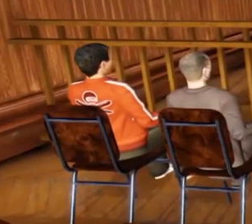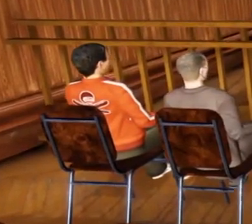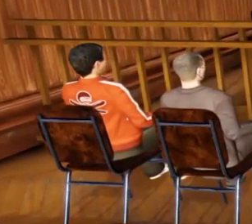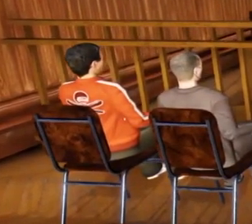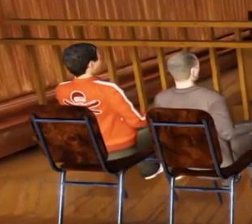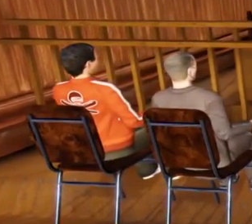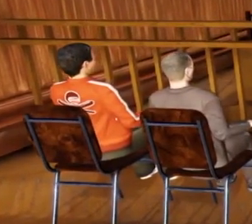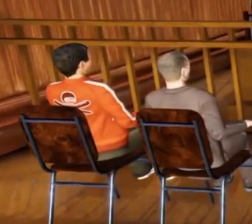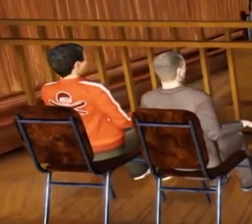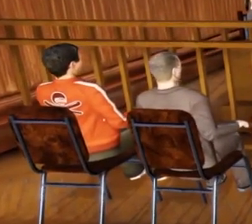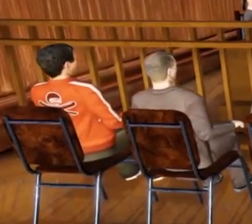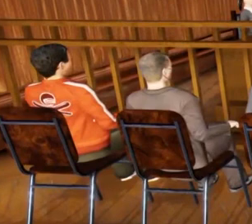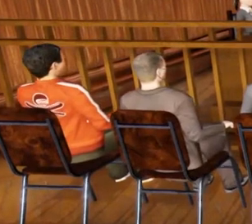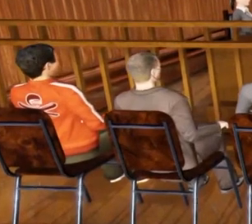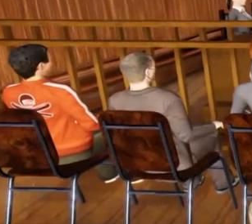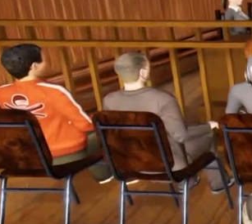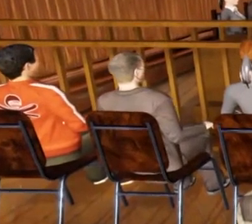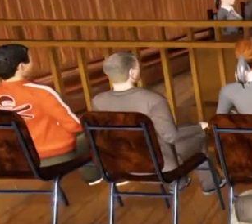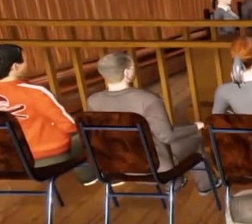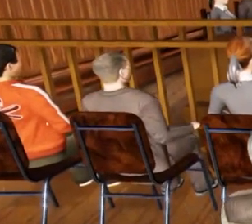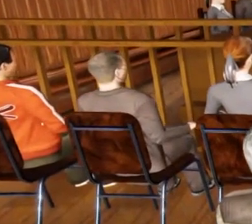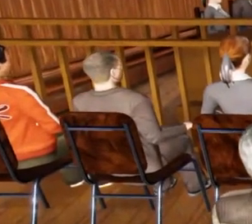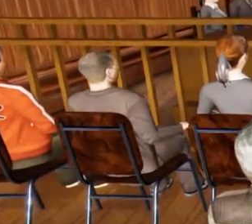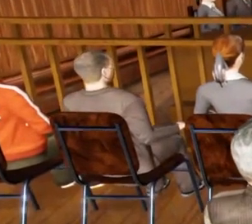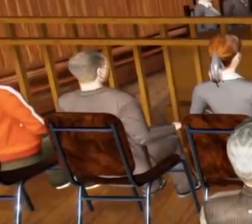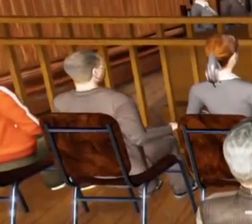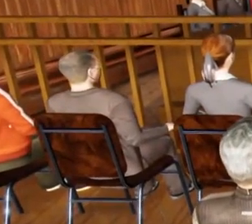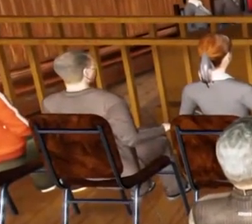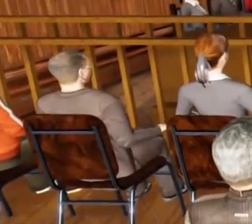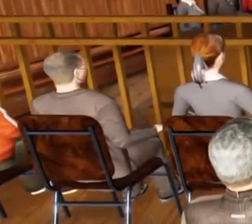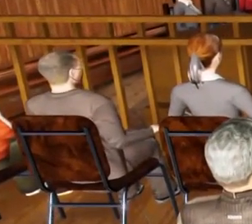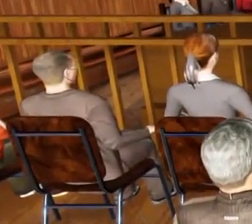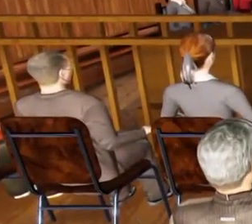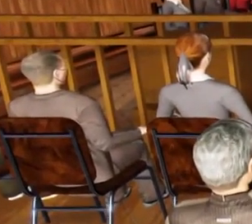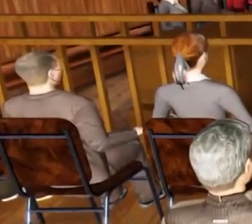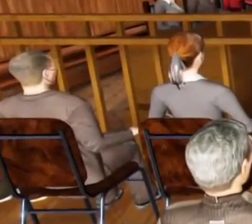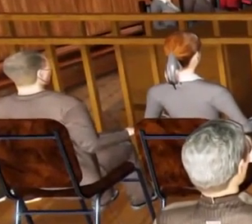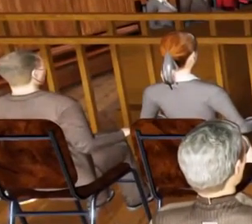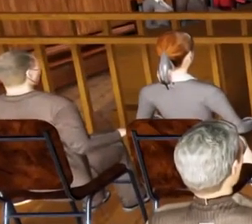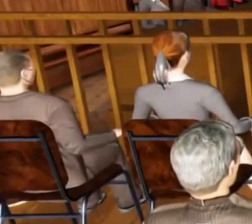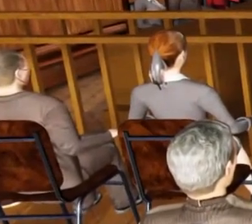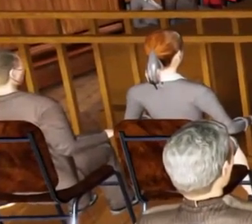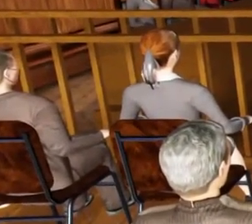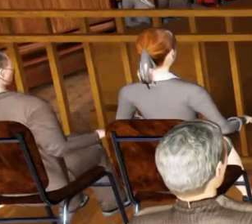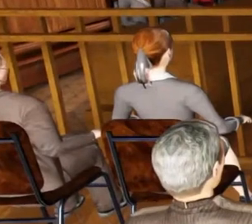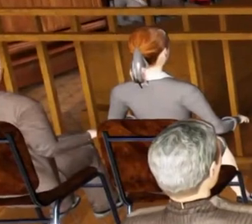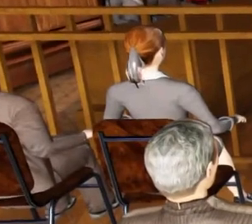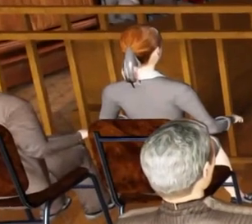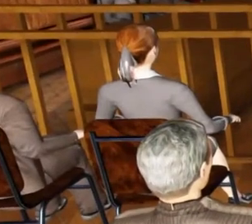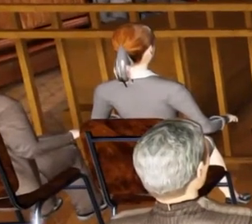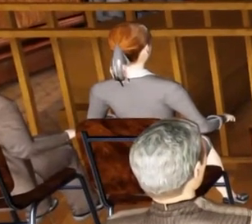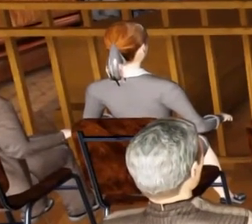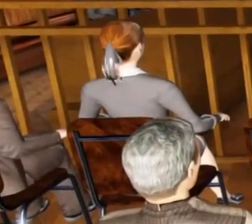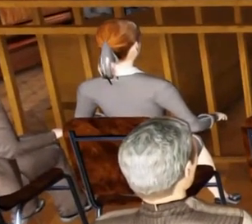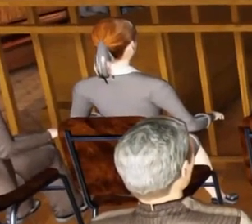τους βάλτε πόσο χρόνο θα πάρουν οι μάρτυρες τα στοιχεία τα έγγραφα μιλάμε για μία δίκη η οποία θα μπορούσε να διαρκέσει πάρα